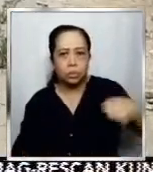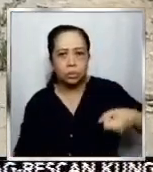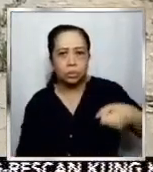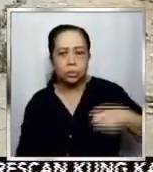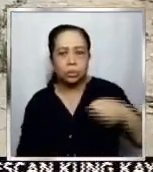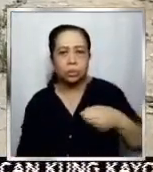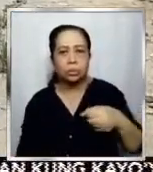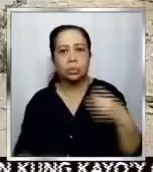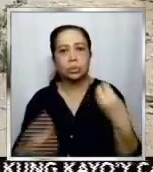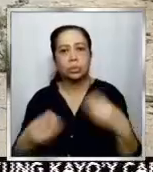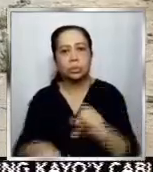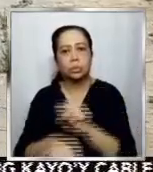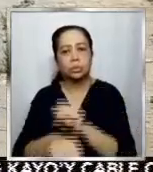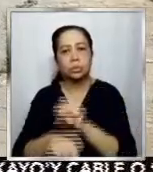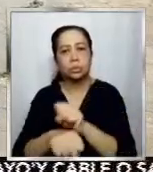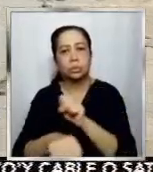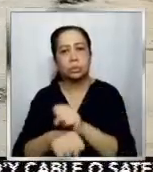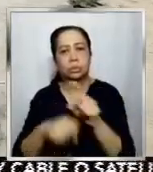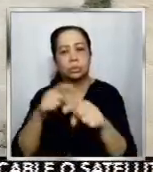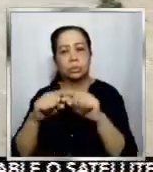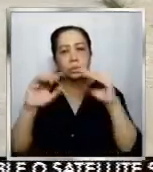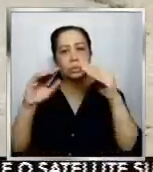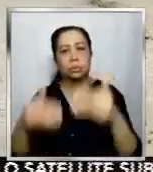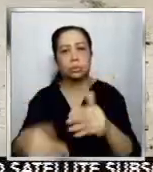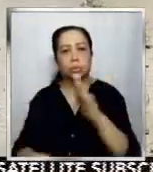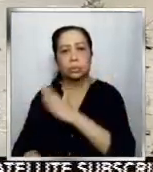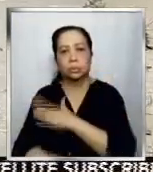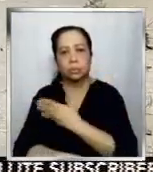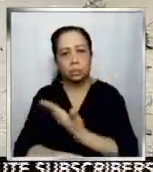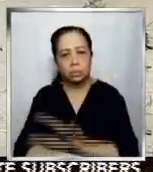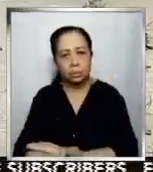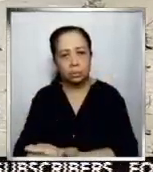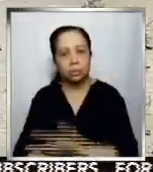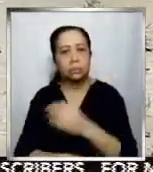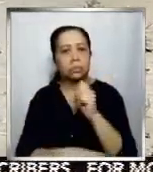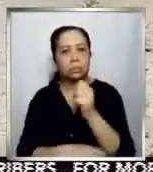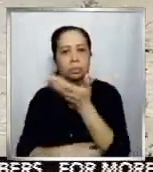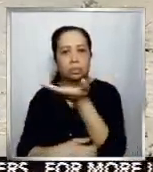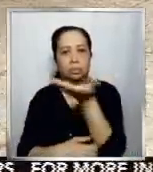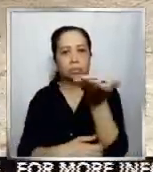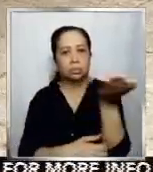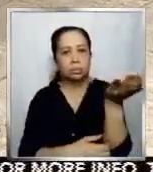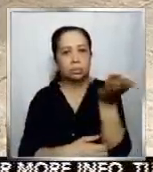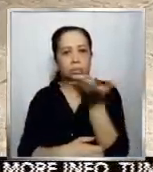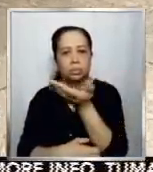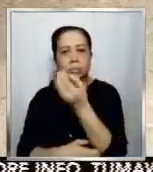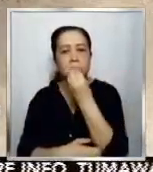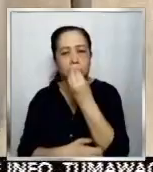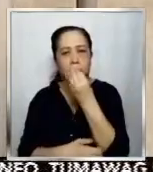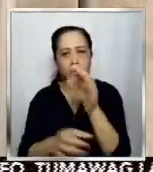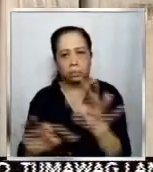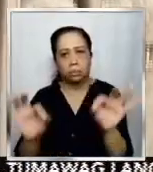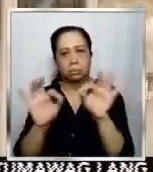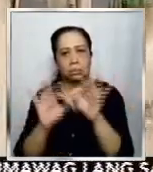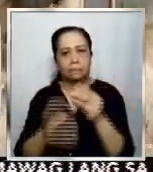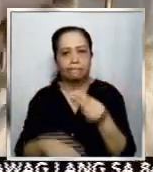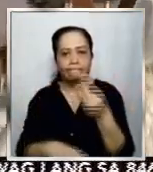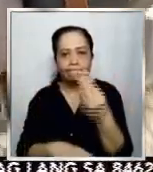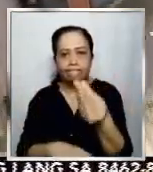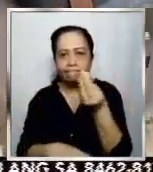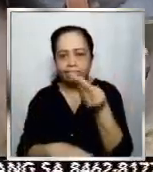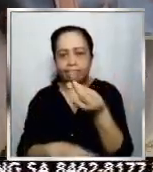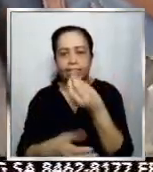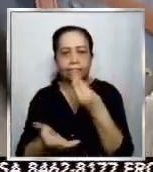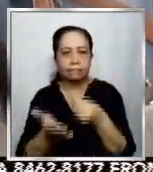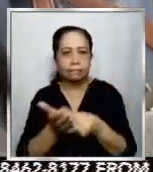ng trabaho nang mag-lockdown ang kanyang anak, kaya namamalimos na siya, makakain lang. Inabutan namin ng kaunting tulong si Lola